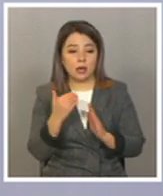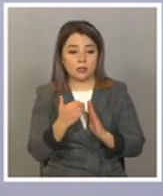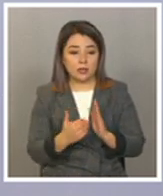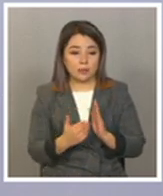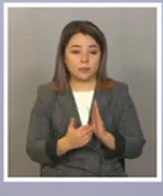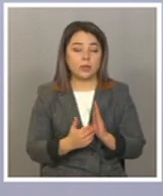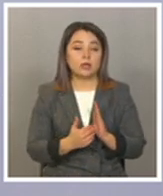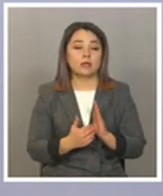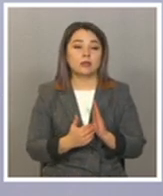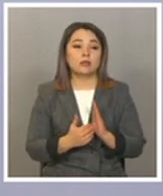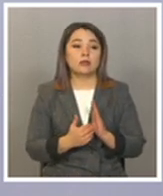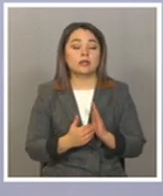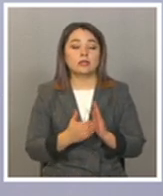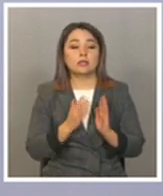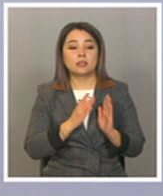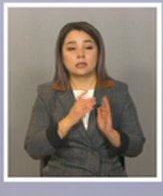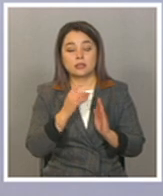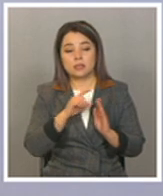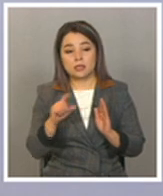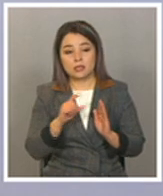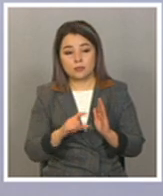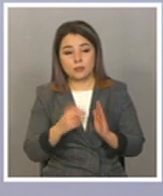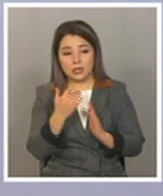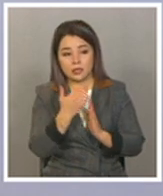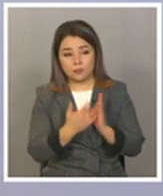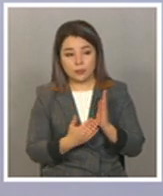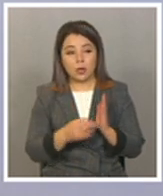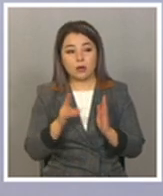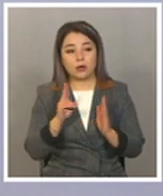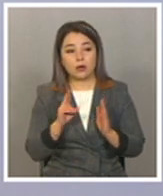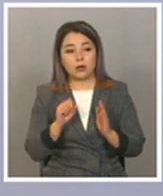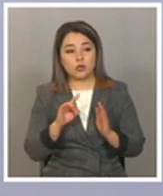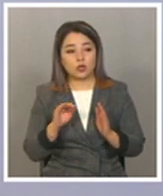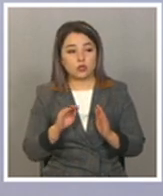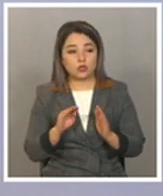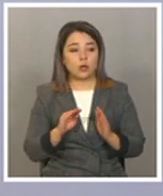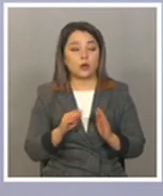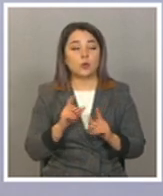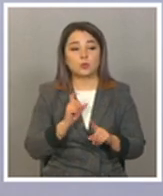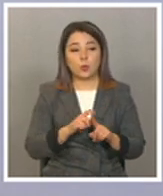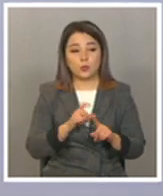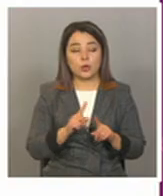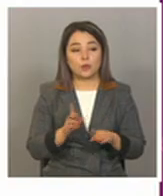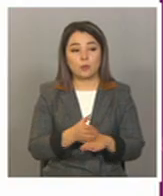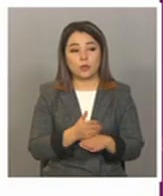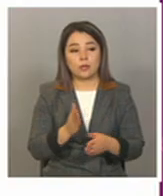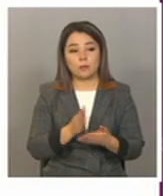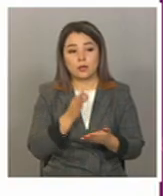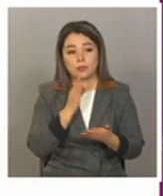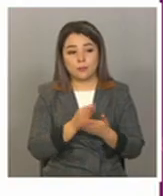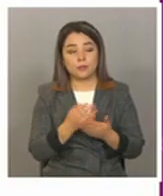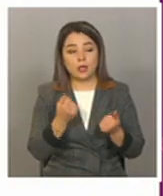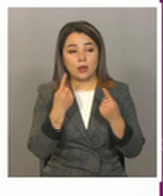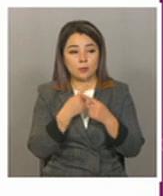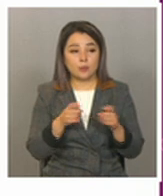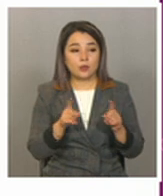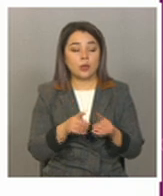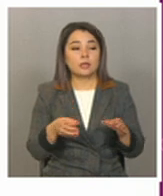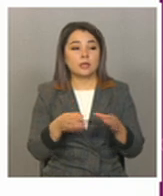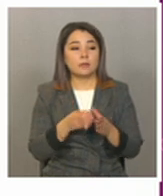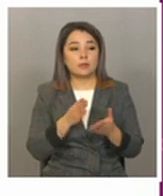тізбектер, тізімдер, картеж, сөздіктер болып бөлінеді. Мәліметтер